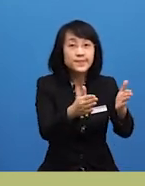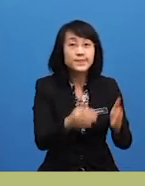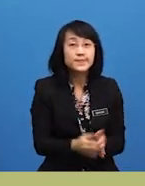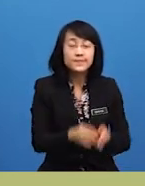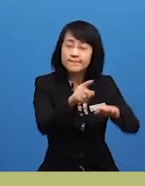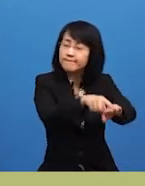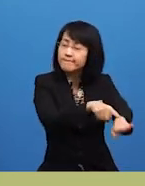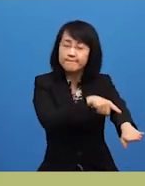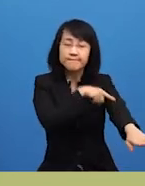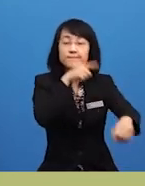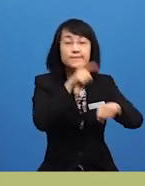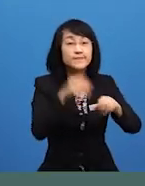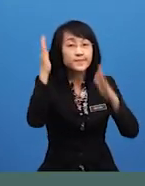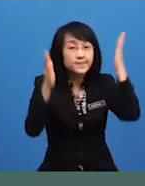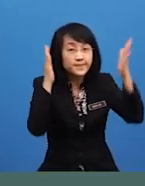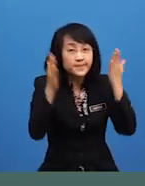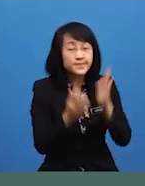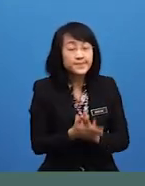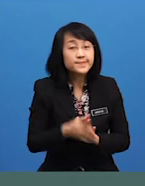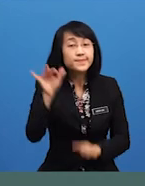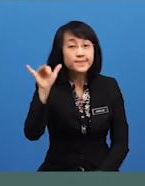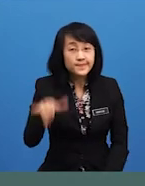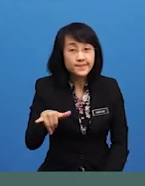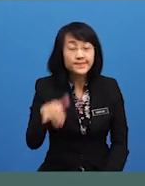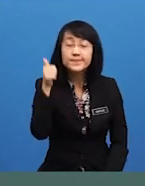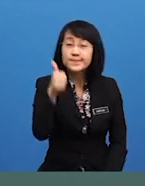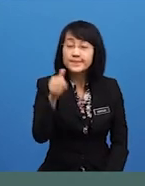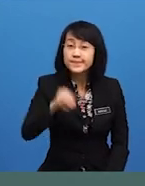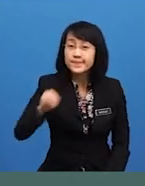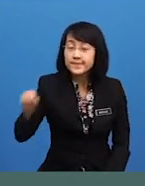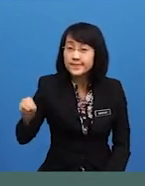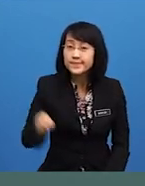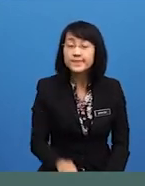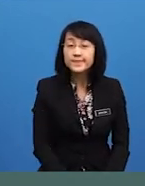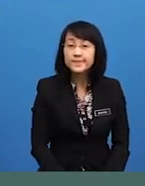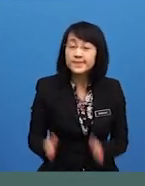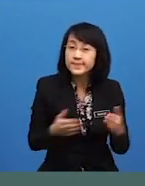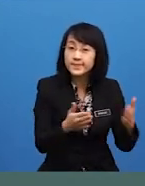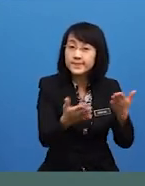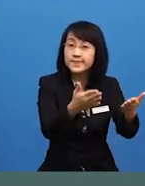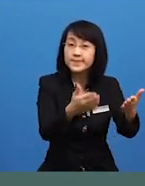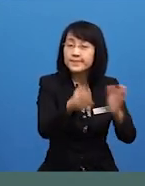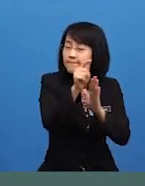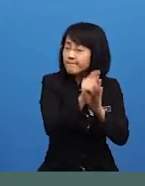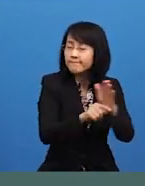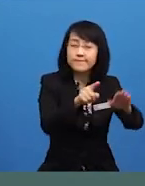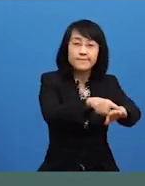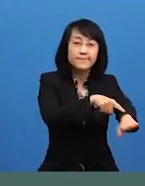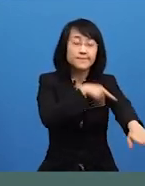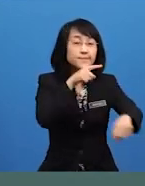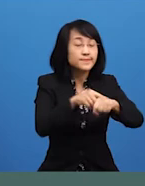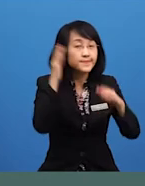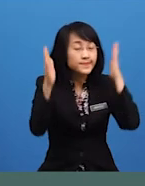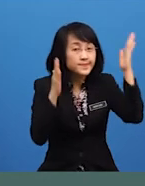terpanjang di Malaysia? Ya, bagus murid-murid. Sungai yang terpanjang